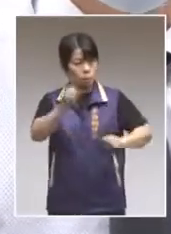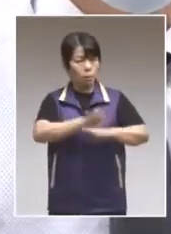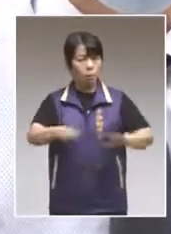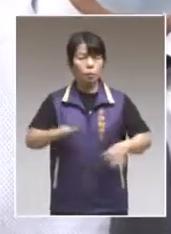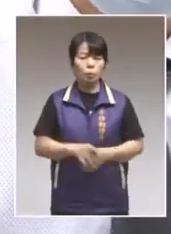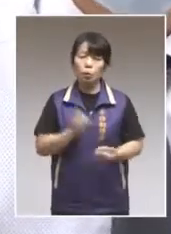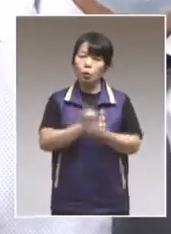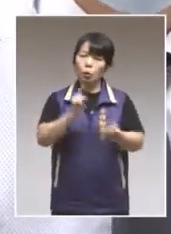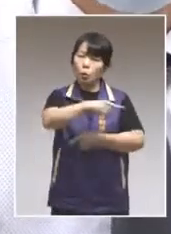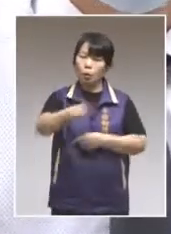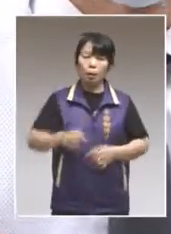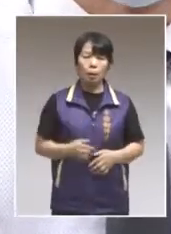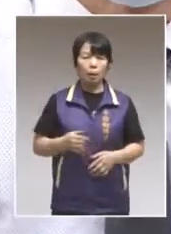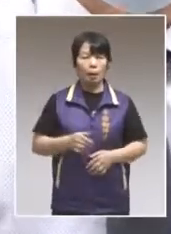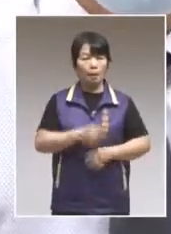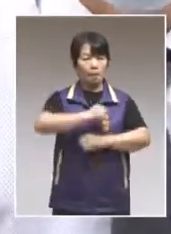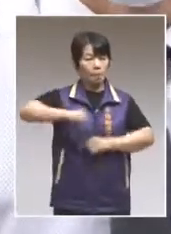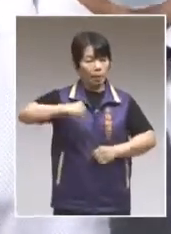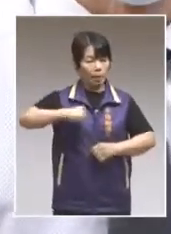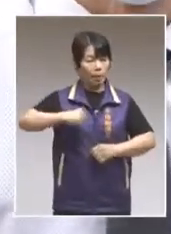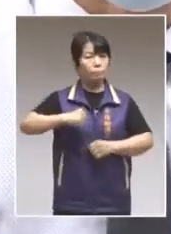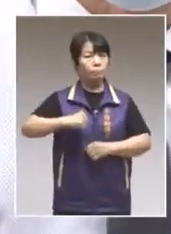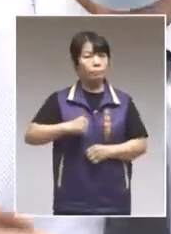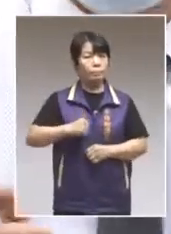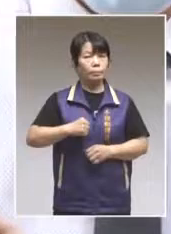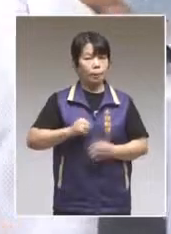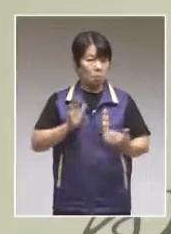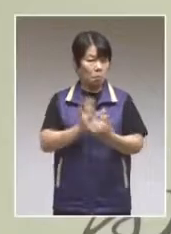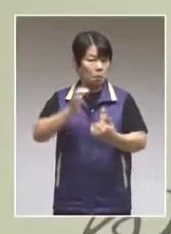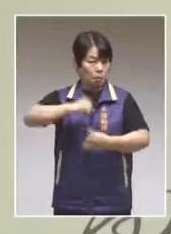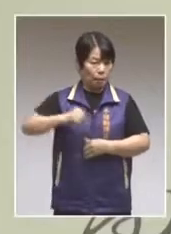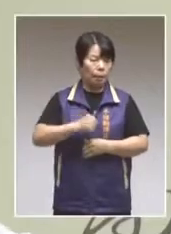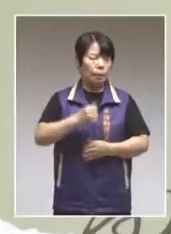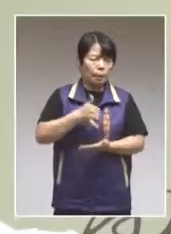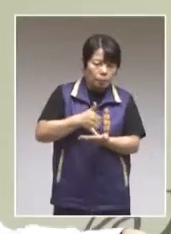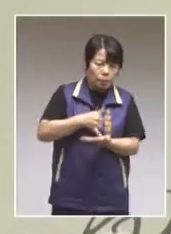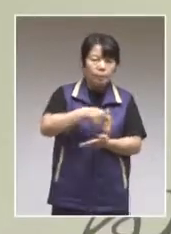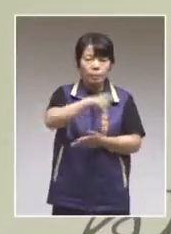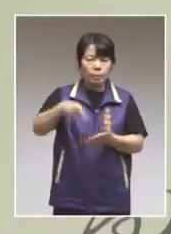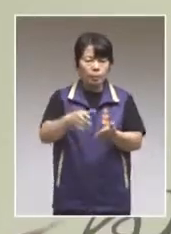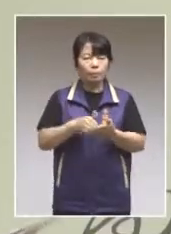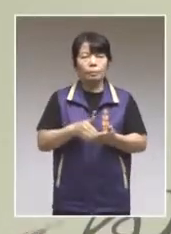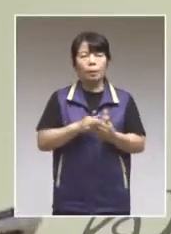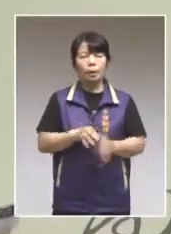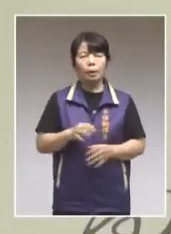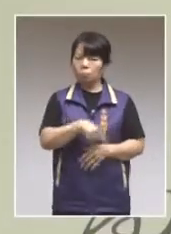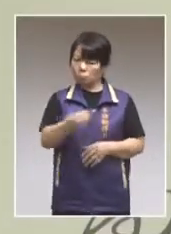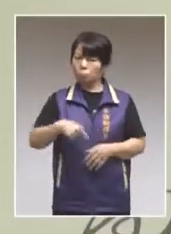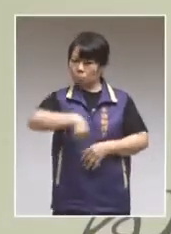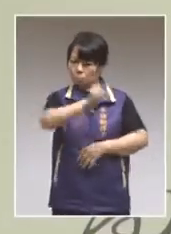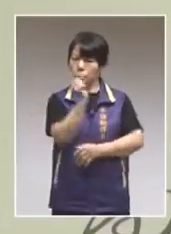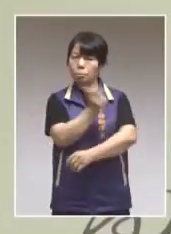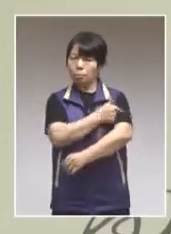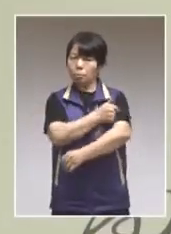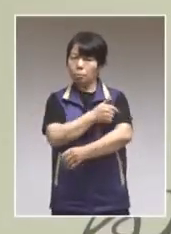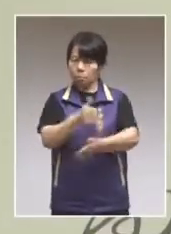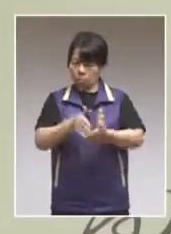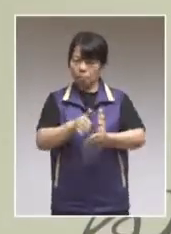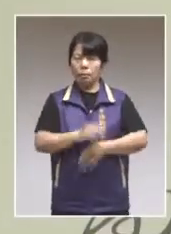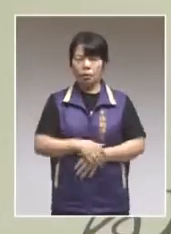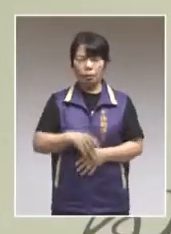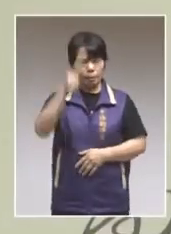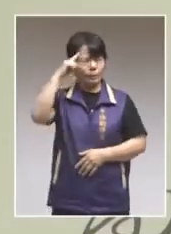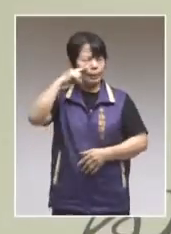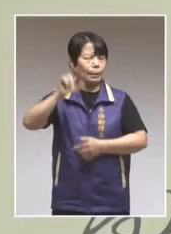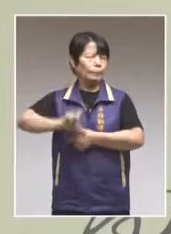全的人如果有机会打疫苗的话也还是要赶快打疫苗不要想太多。 那至于说大部分的人